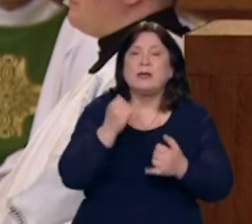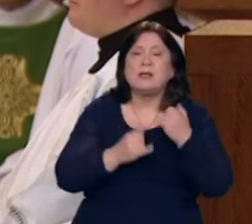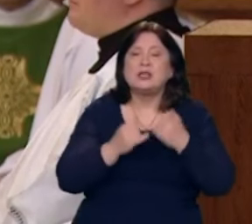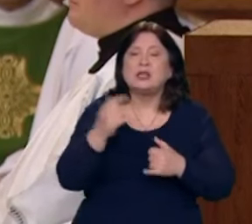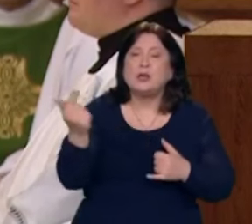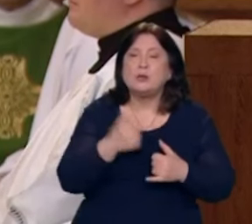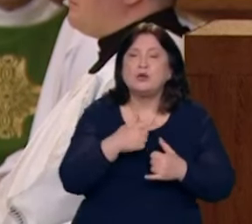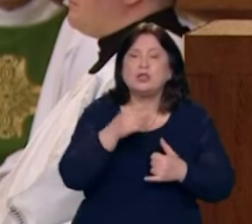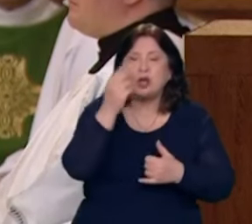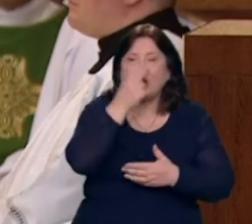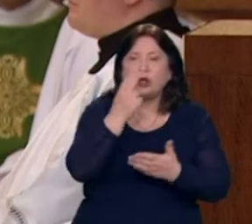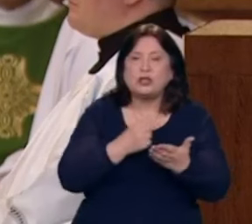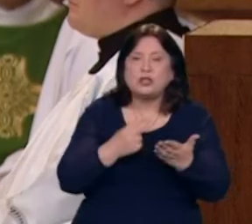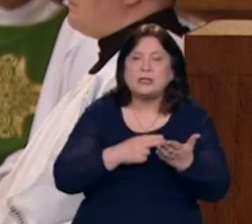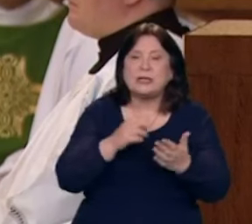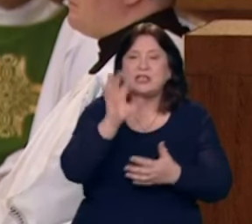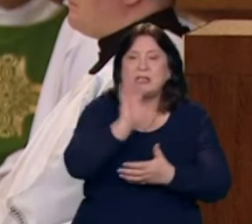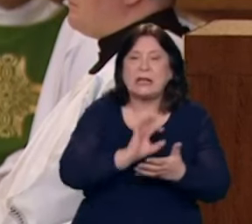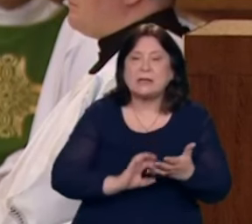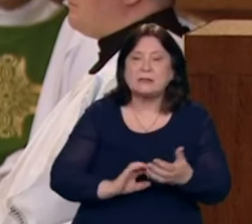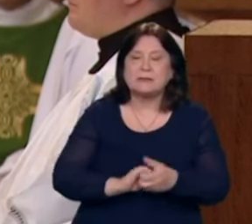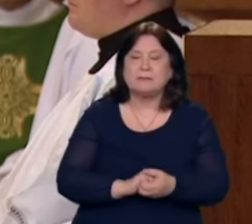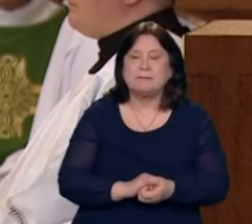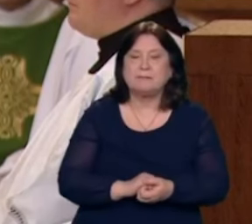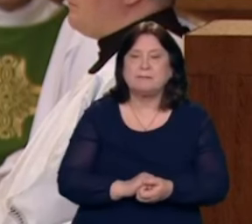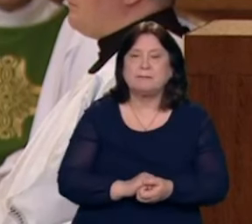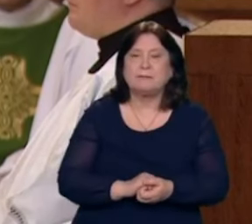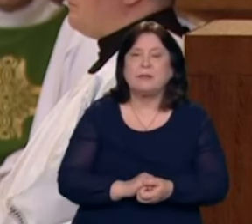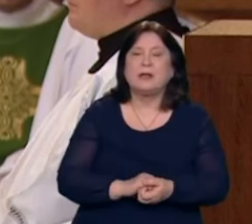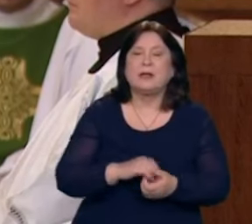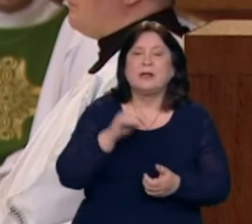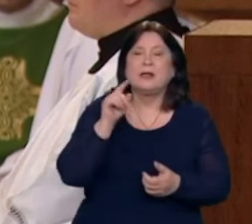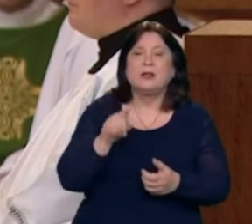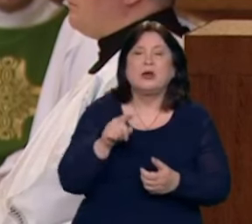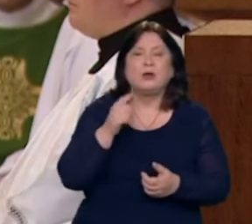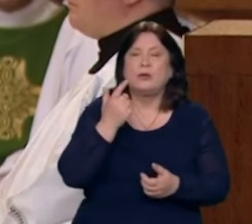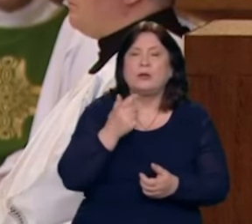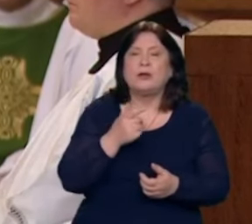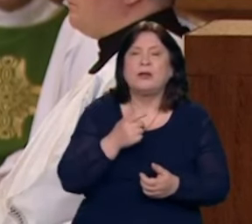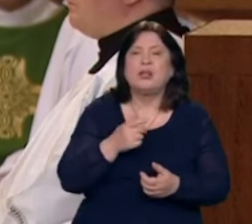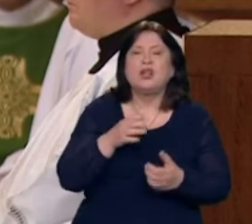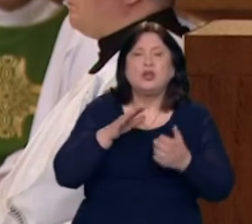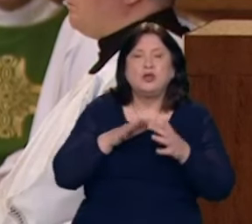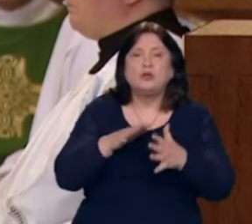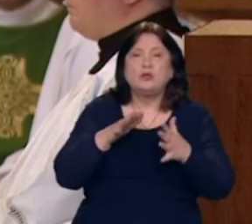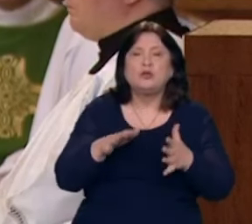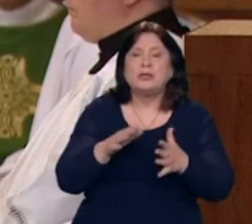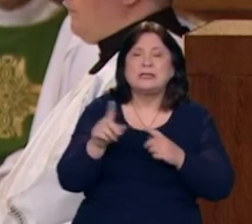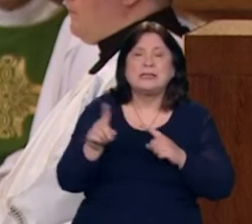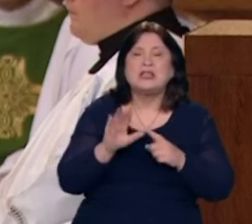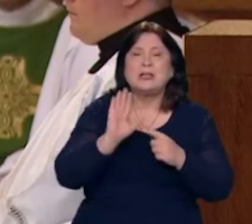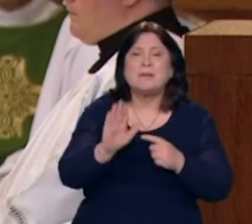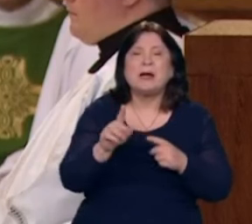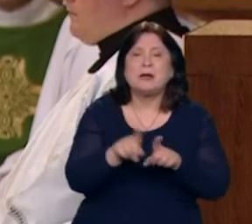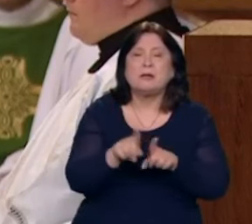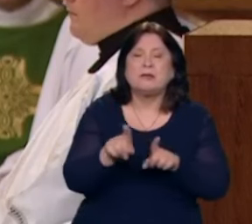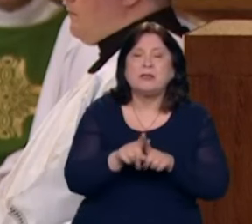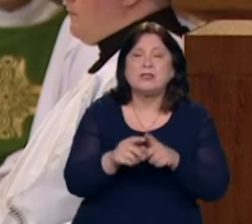odczytać jakiś tekst niewątpliwie duże znaczenie ma również